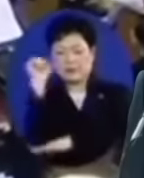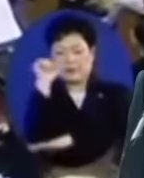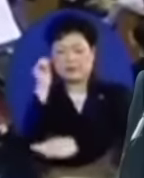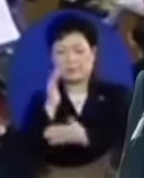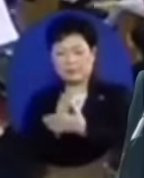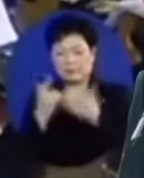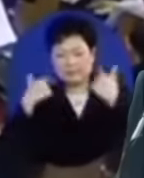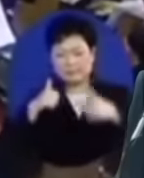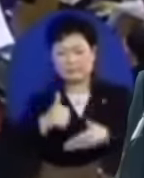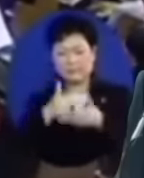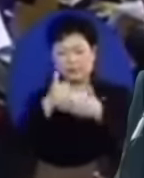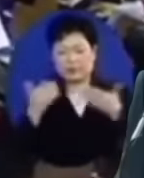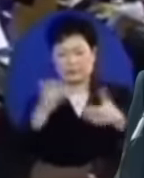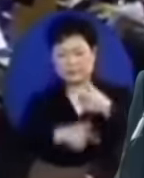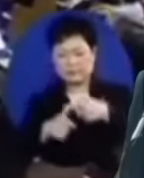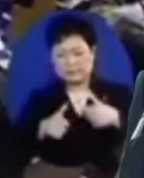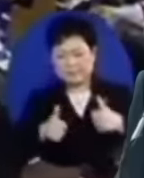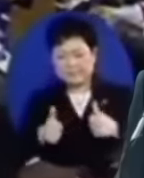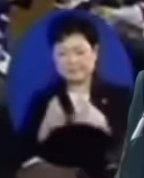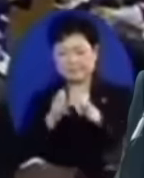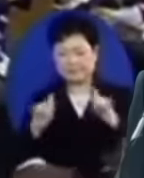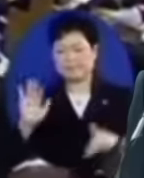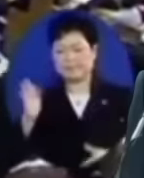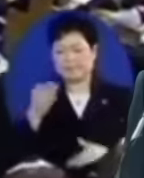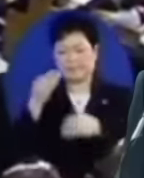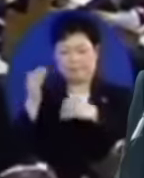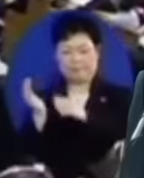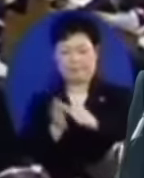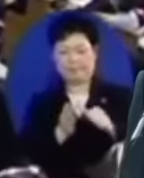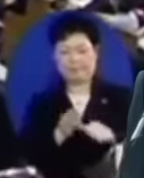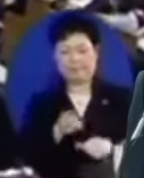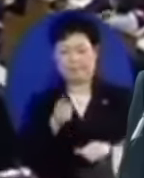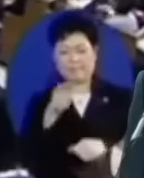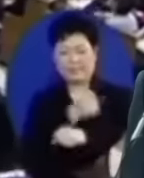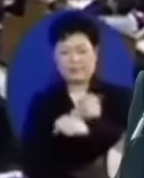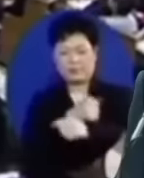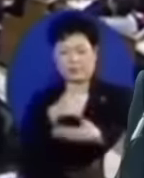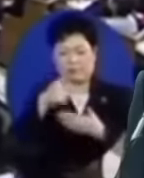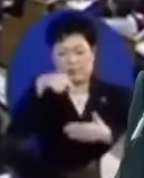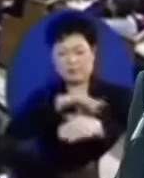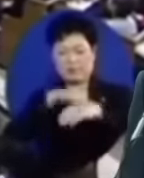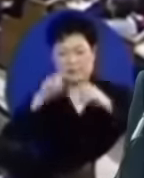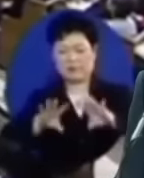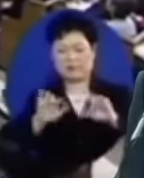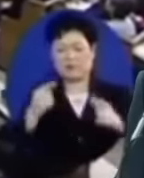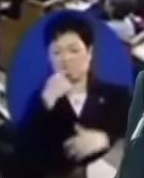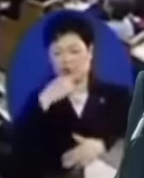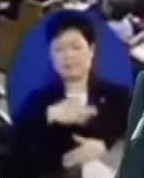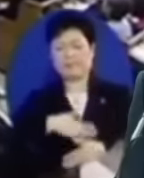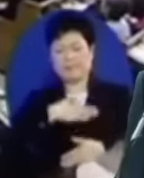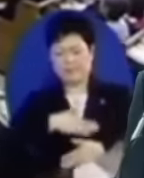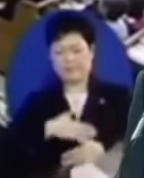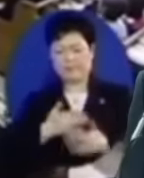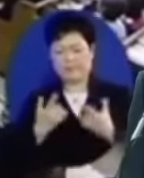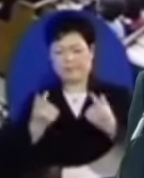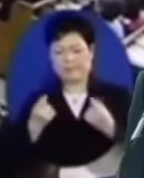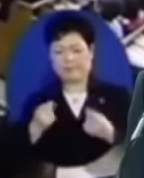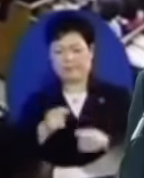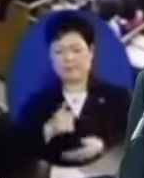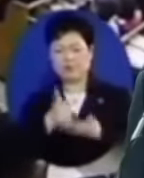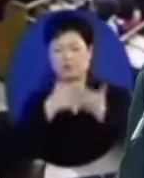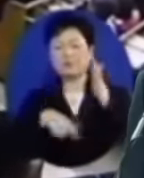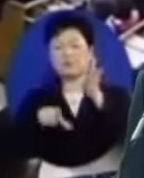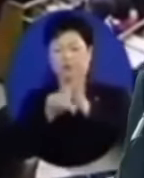말고 항상 주의 일에 더욱 힘쓰는 자가 되라. 이는 너희 수고가 주 안에서 헛되지 않을 줄을 알미라. 우리가 주님을